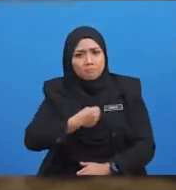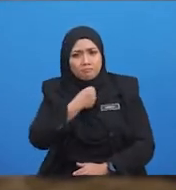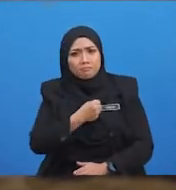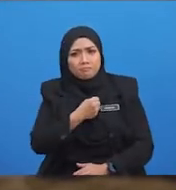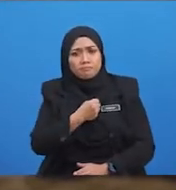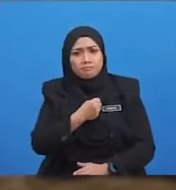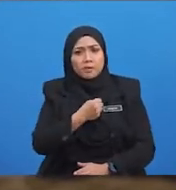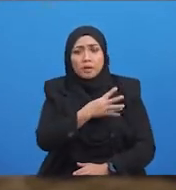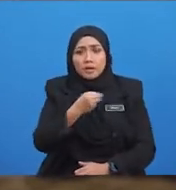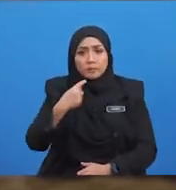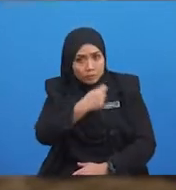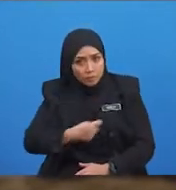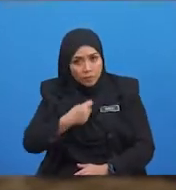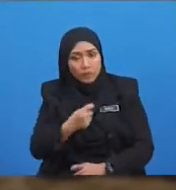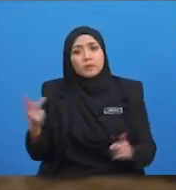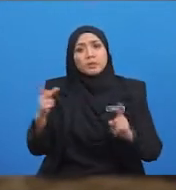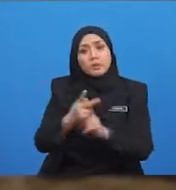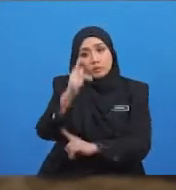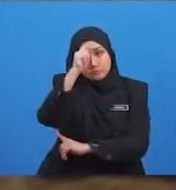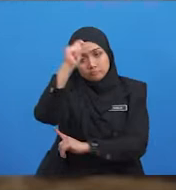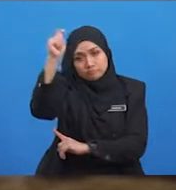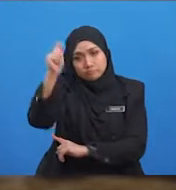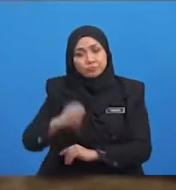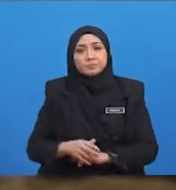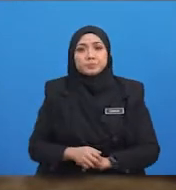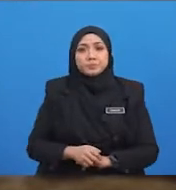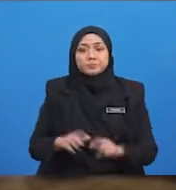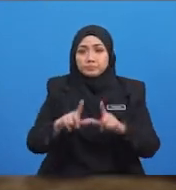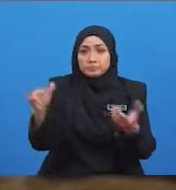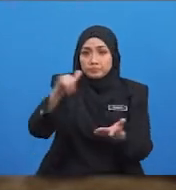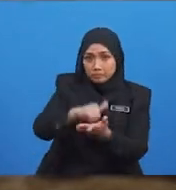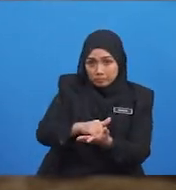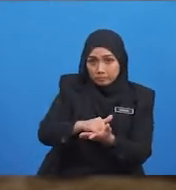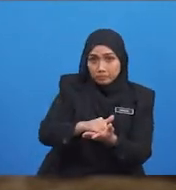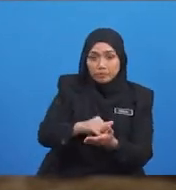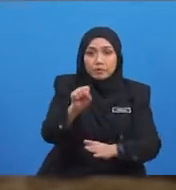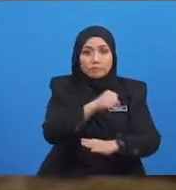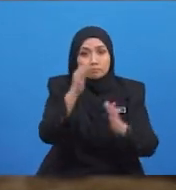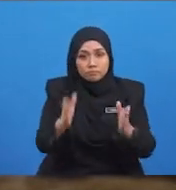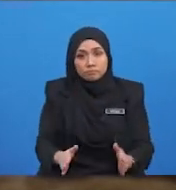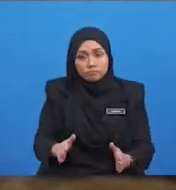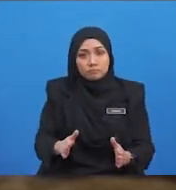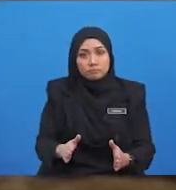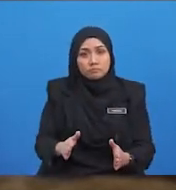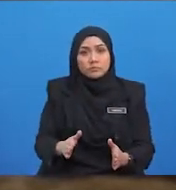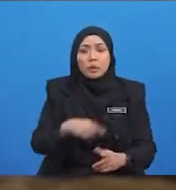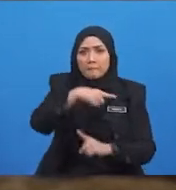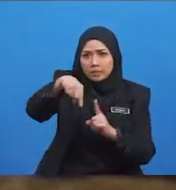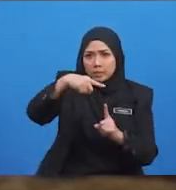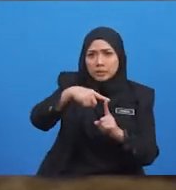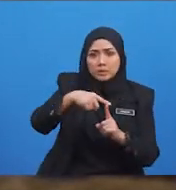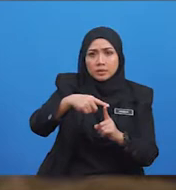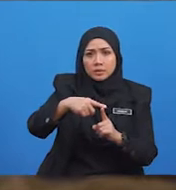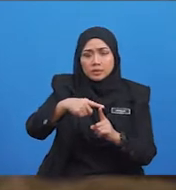keampunan dan bertaubat kepada Tuhan. Selain itu, penyajak juga rasional apabila dia